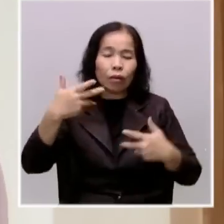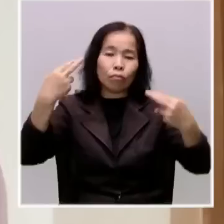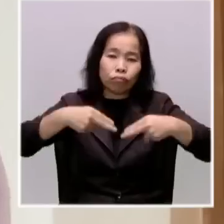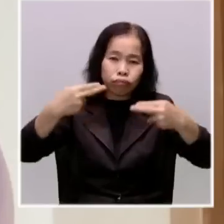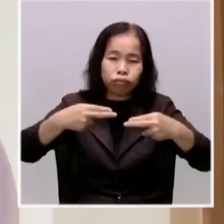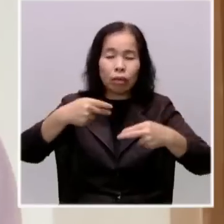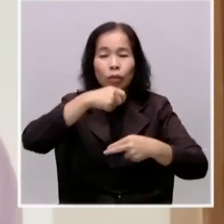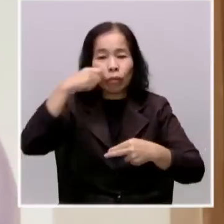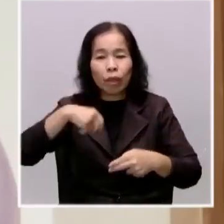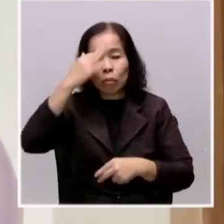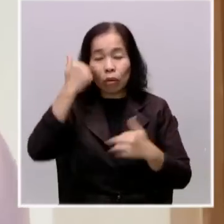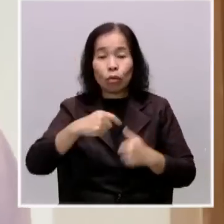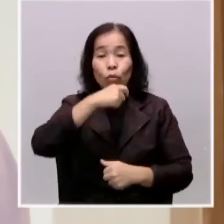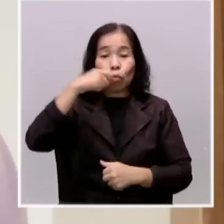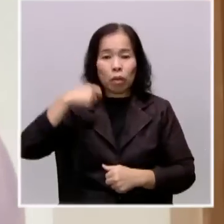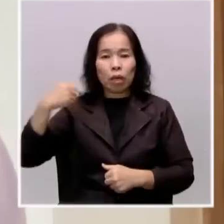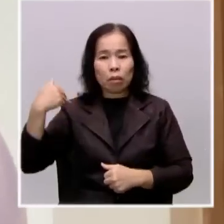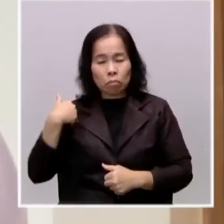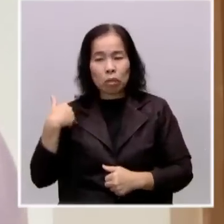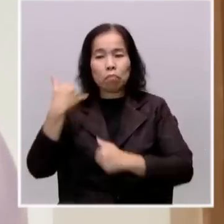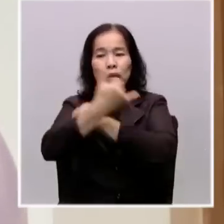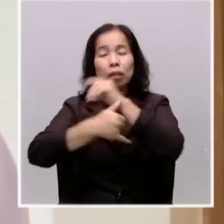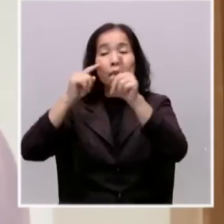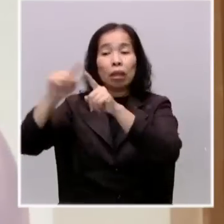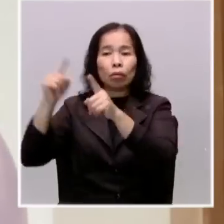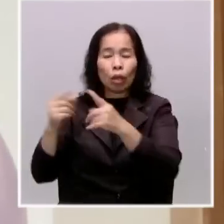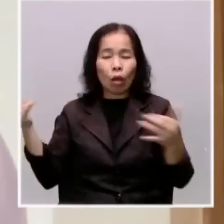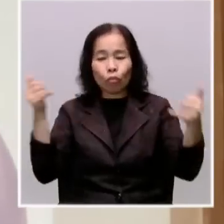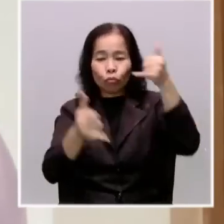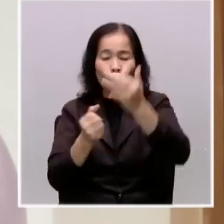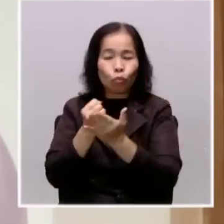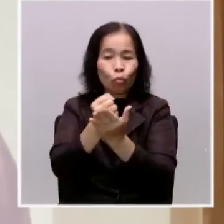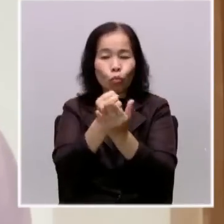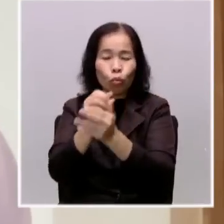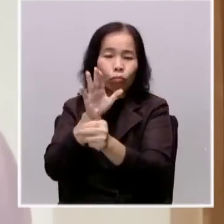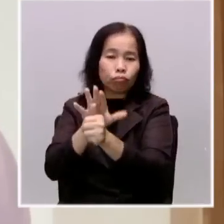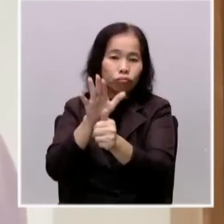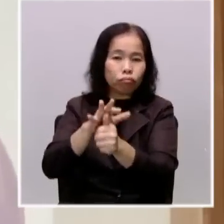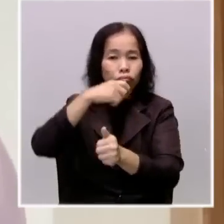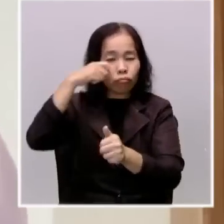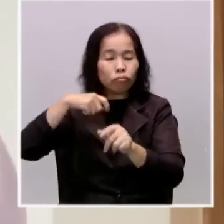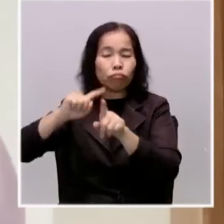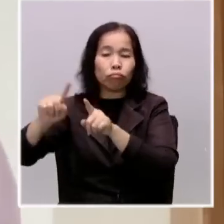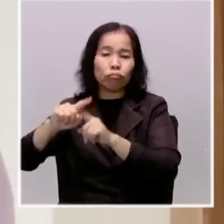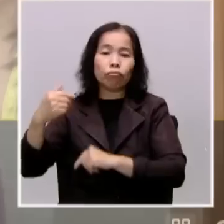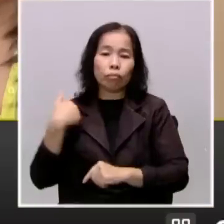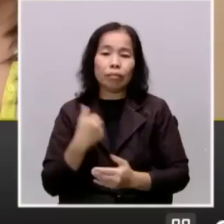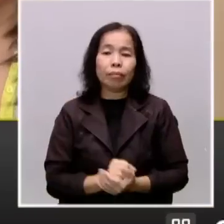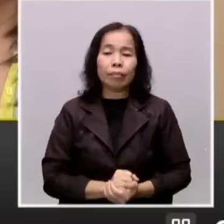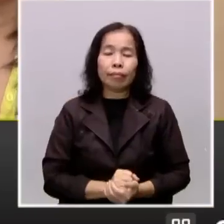อันเร็วค่ะเพราะว่ายูเครนเองก็สู้ไม่ถอยแล้วก็ได้กำลังนะคะได้แรงเสริมมาจากชาติตะวันตกนั่นเอง